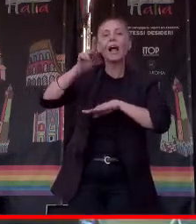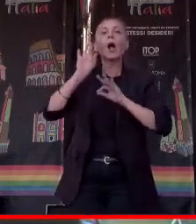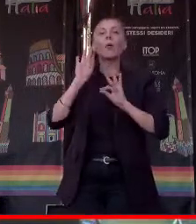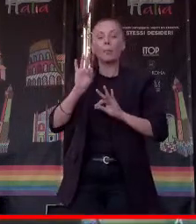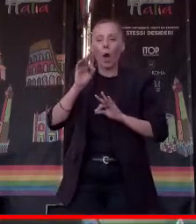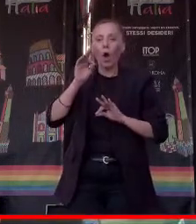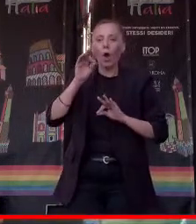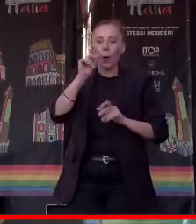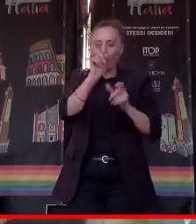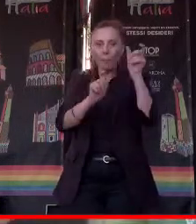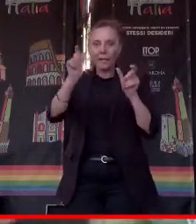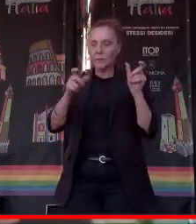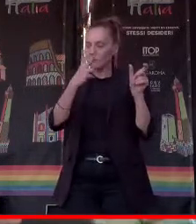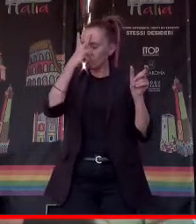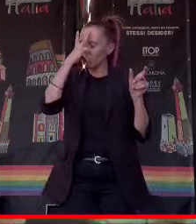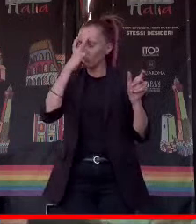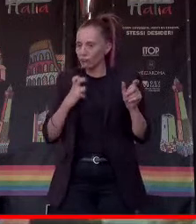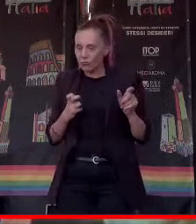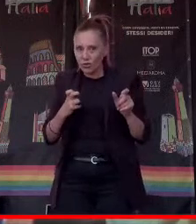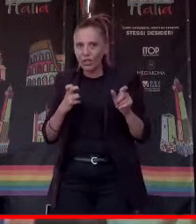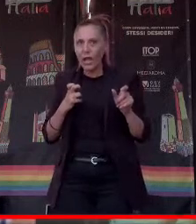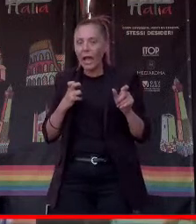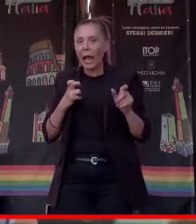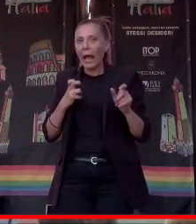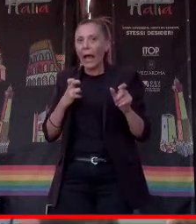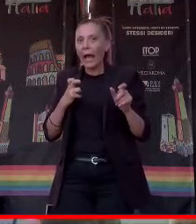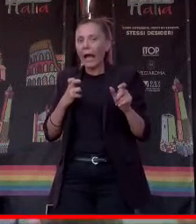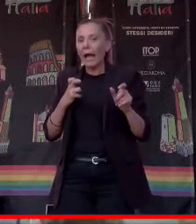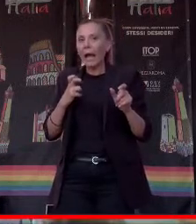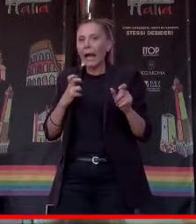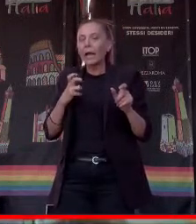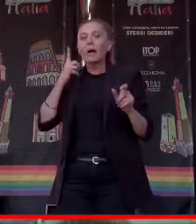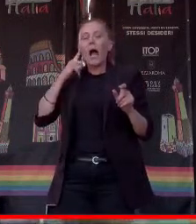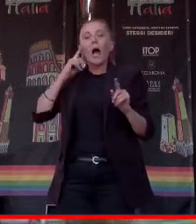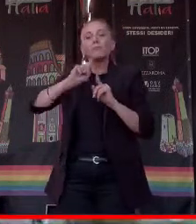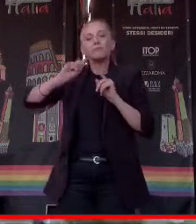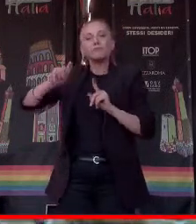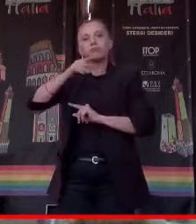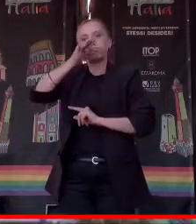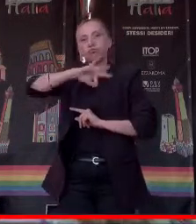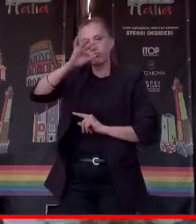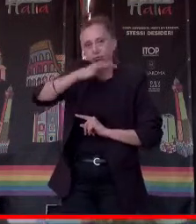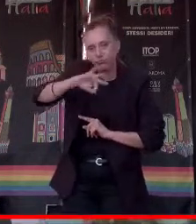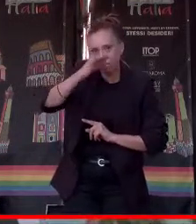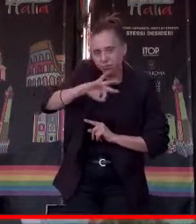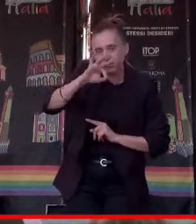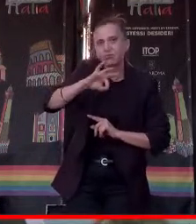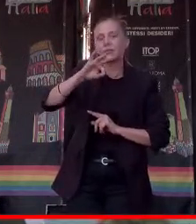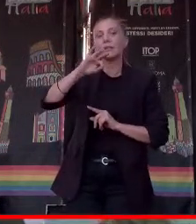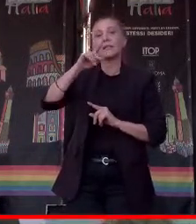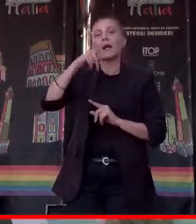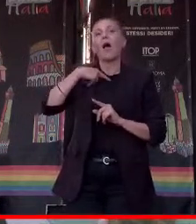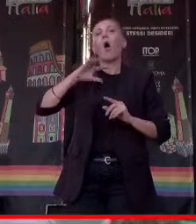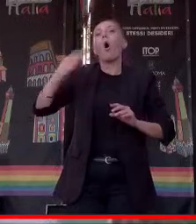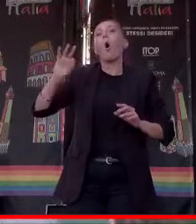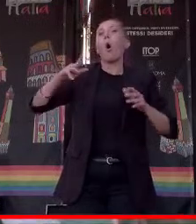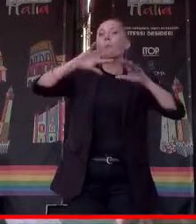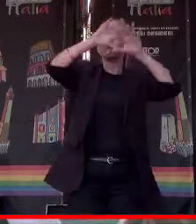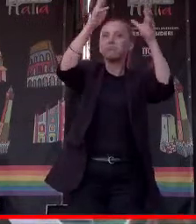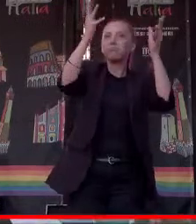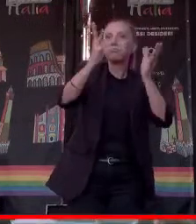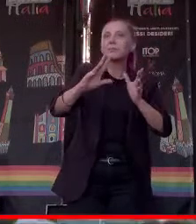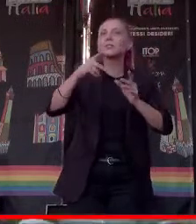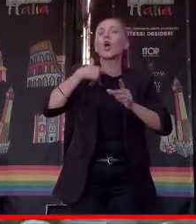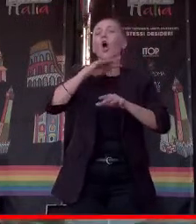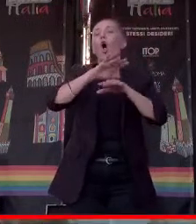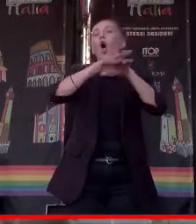non vedenti quello che è il patrimonio archeologico della nostra città, e cominceremo a lavorare con questo lavoro sperimentale proprio